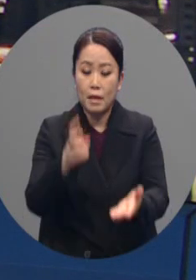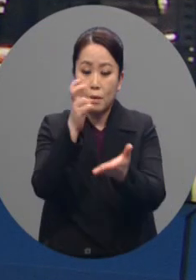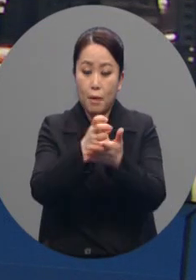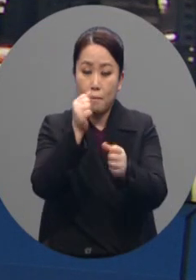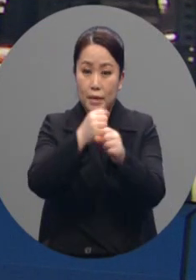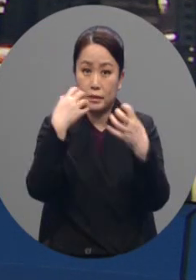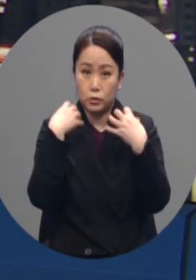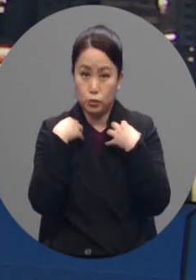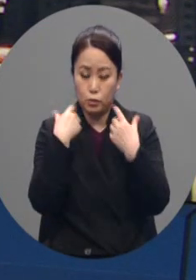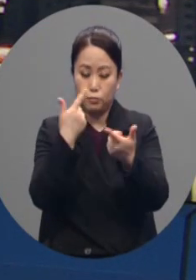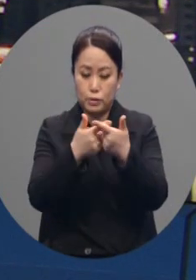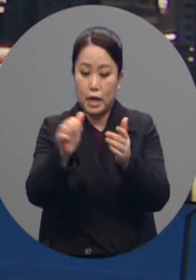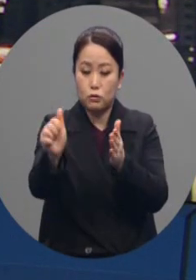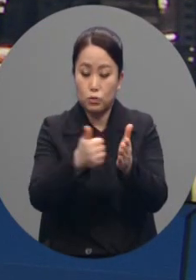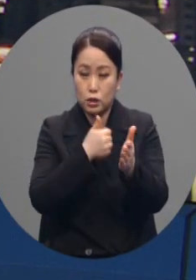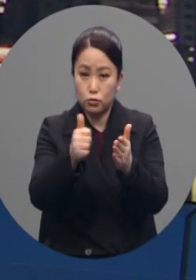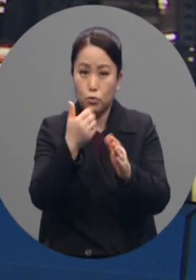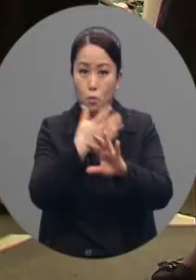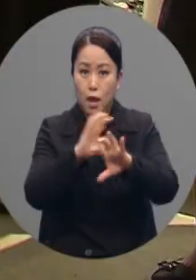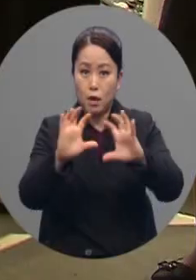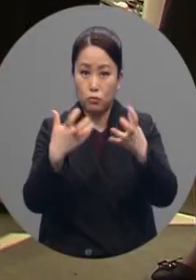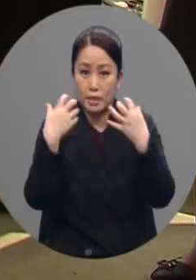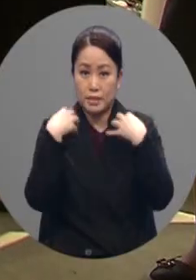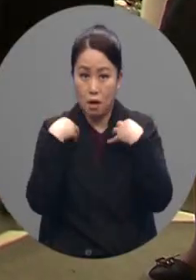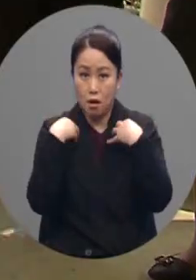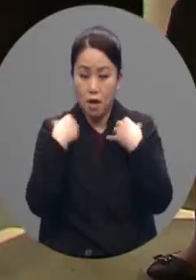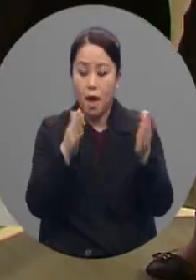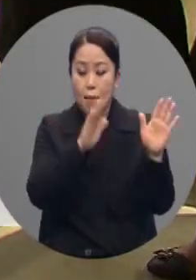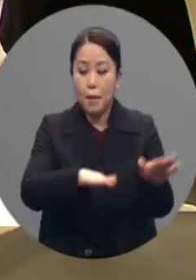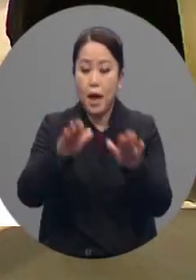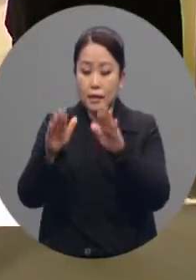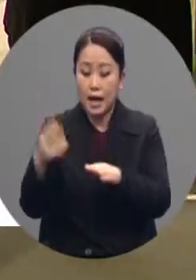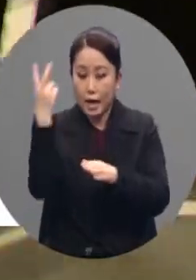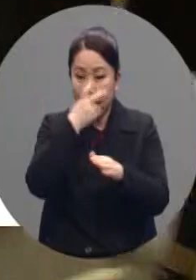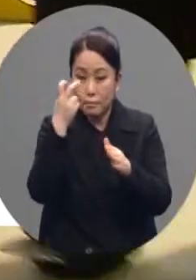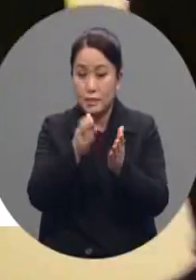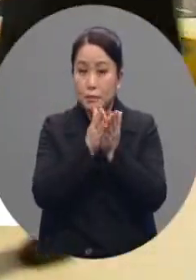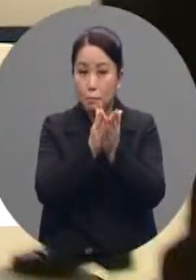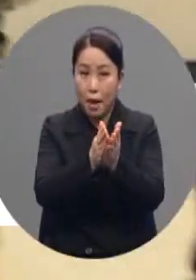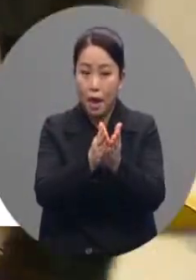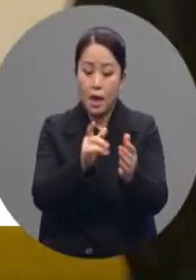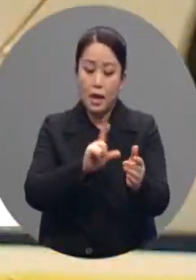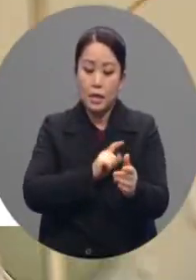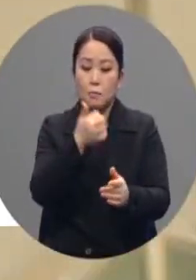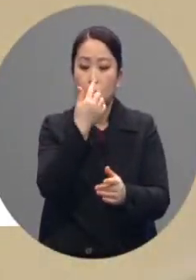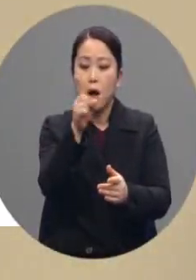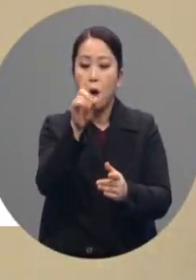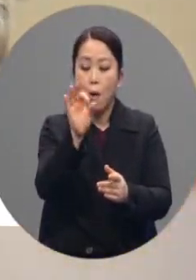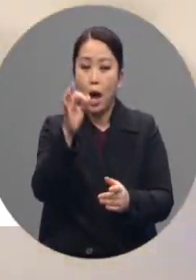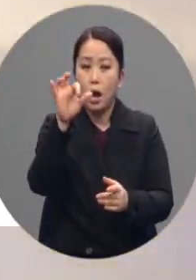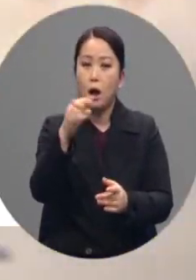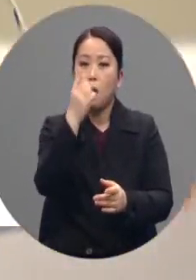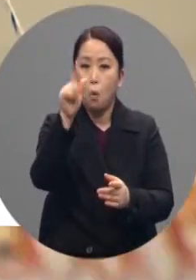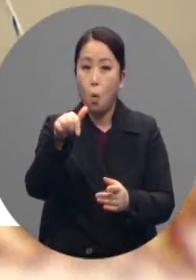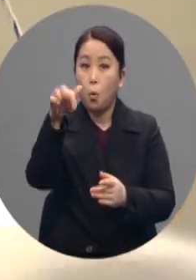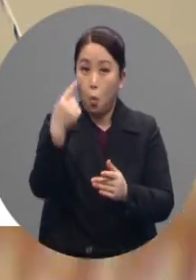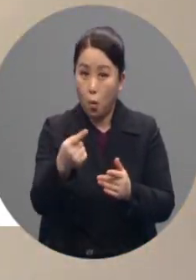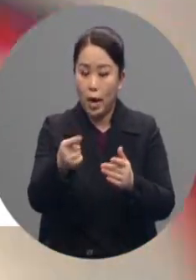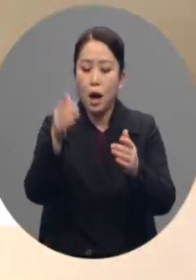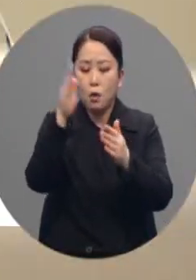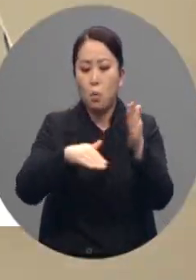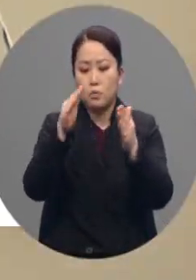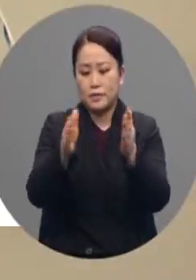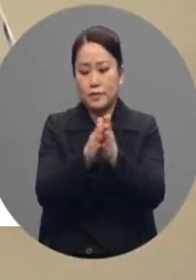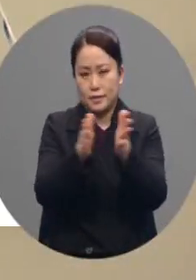법무부 부산출입국 외국인청의 해상감시정인 황옥호가 오늘 공식 취항했습니다. 황옥호는